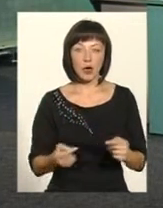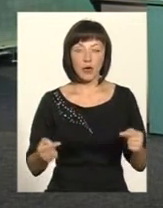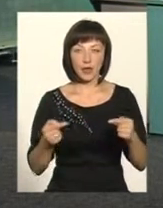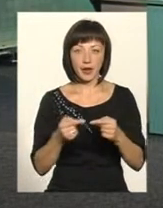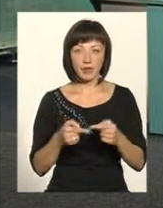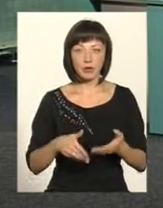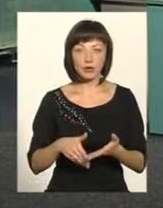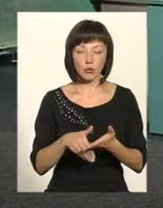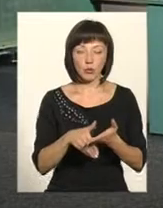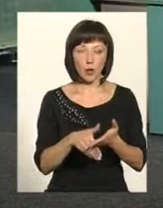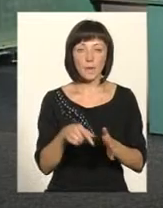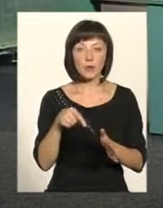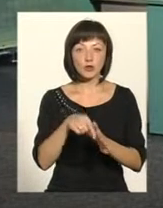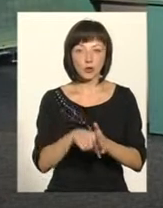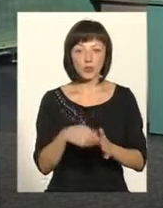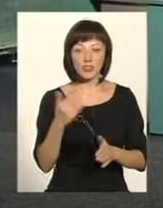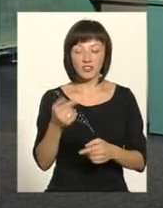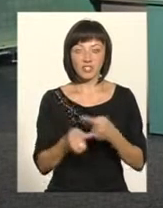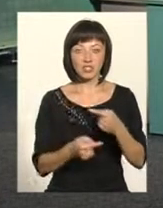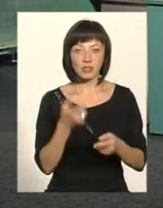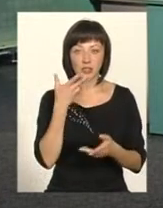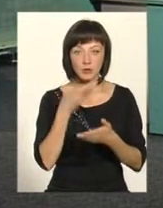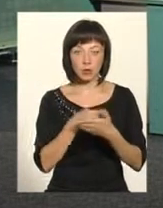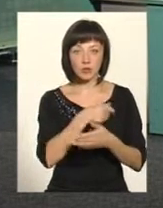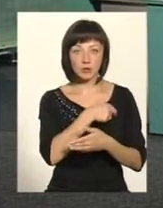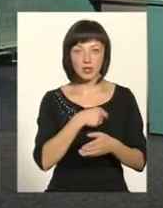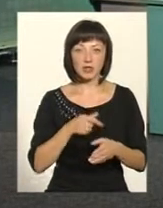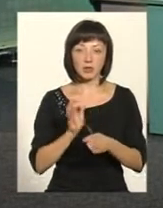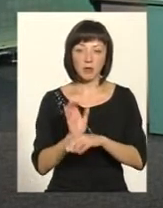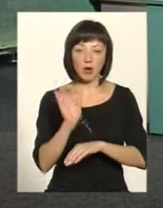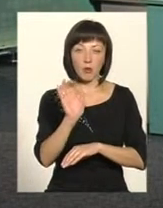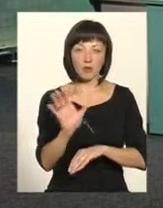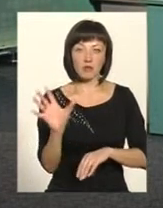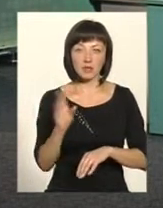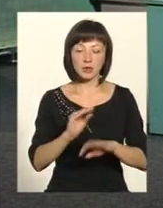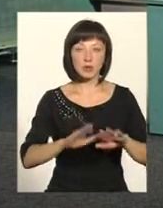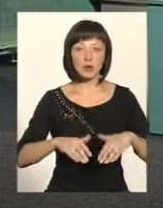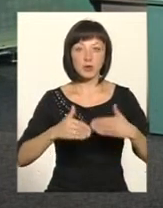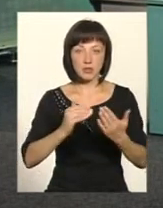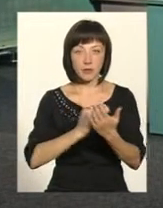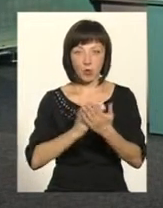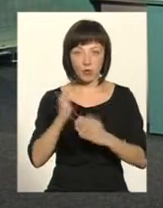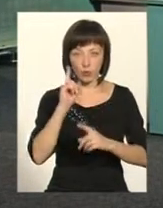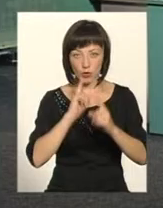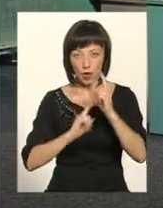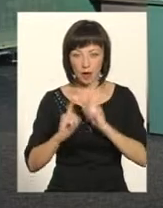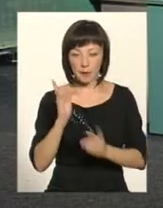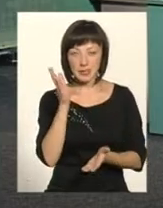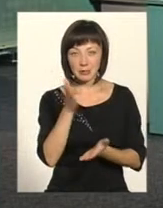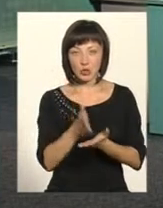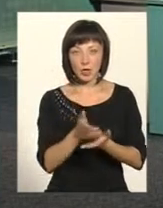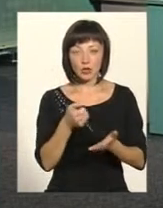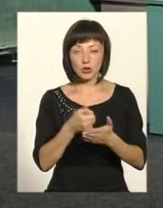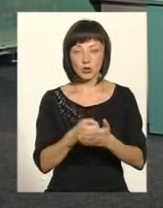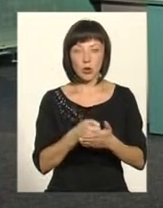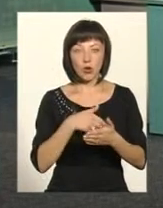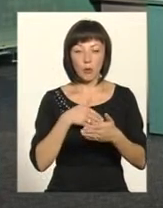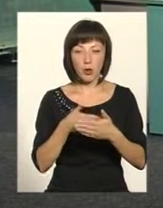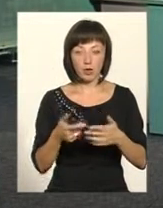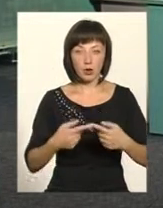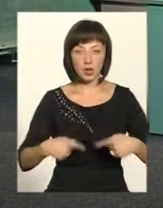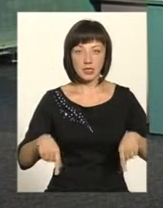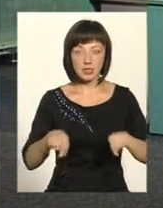допомога. Нам. Тобто, по суті, ви через свого депутата спрямовуєте всі пропозиції Верховної Ради? Всі пропозиції Верховної Ради, безпосередньо до громадської